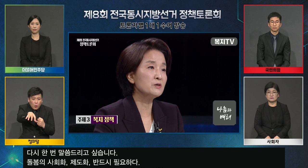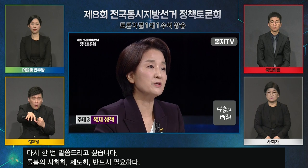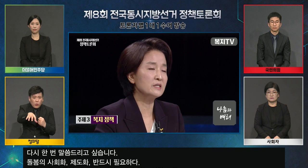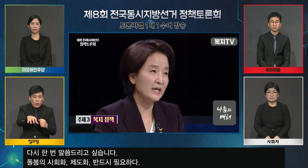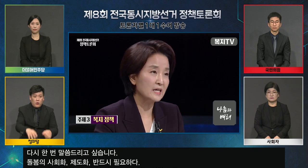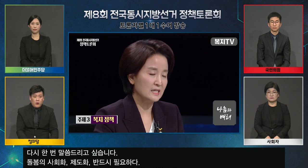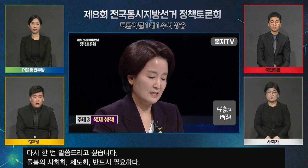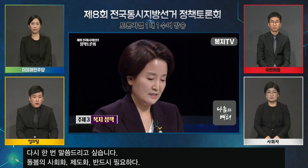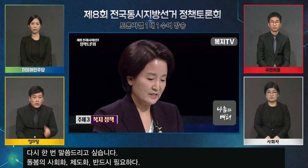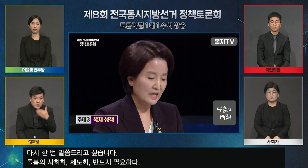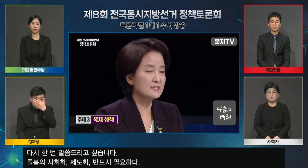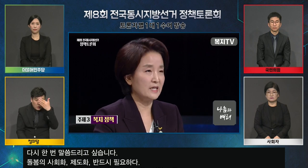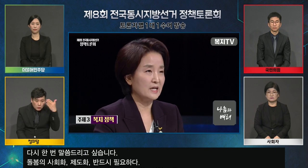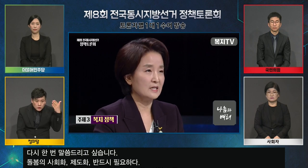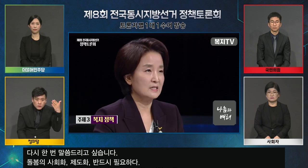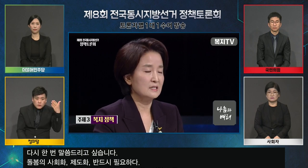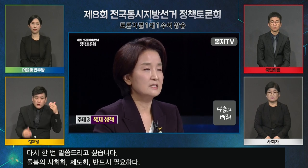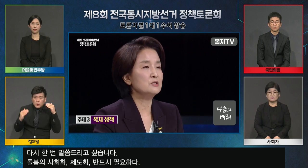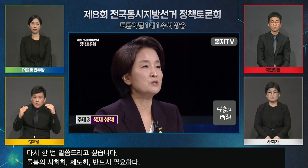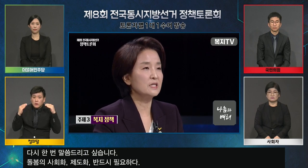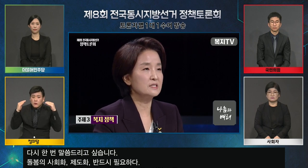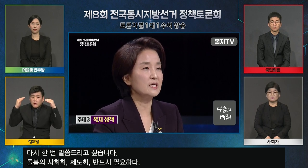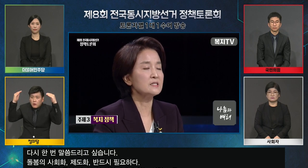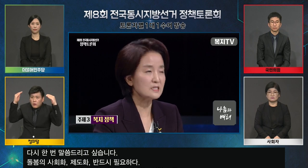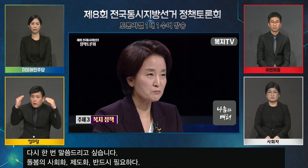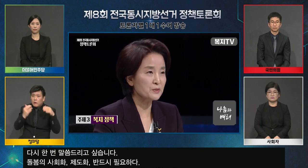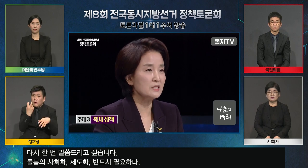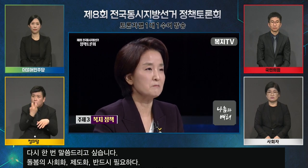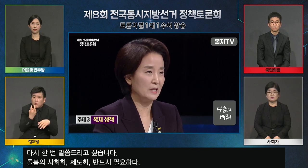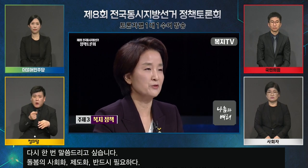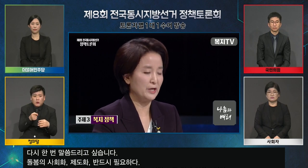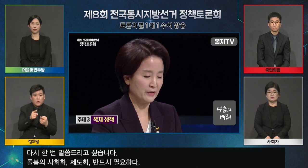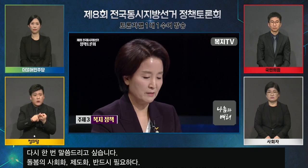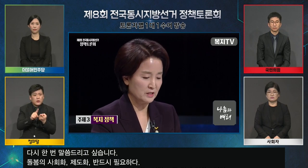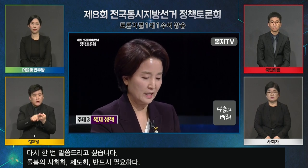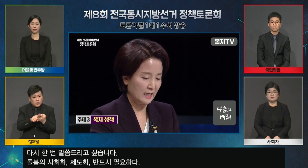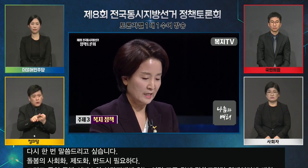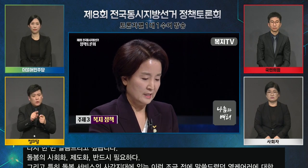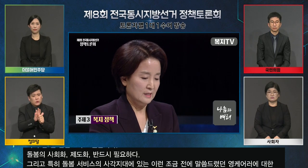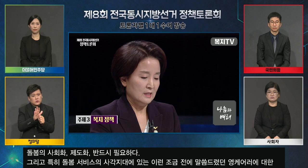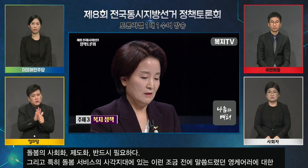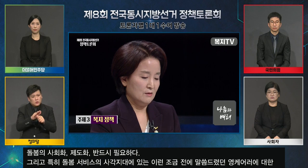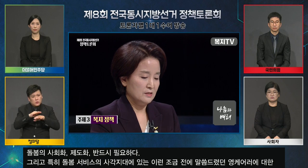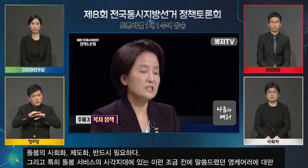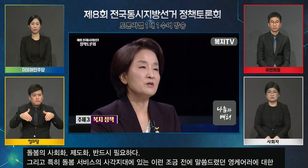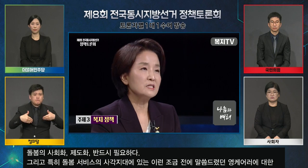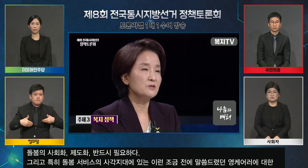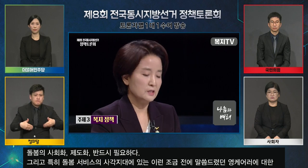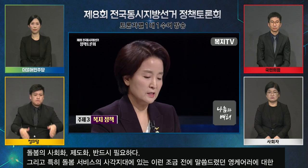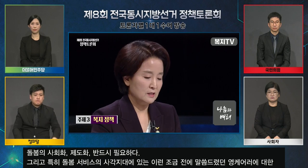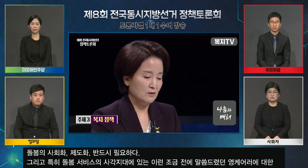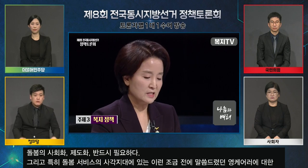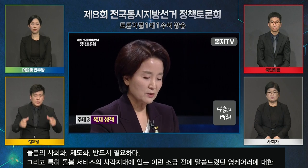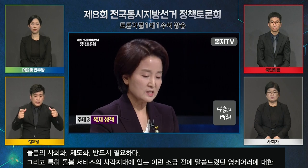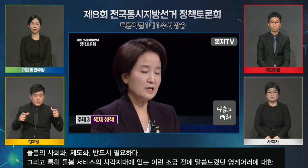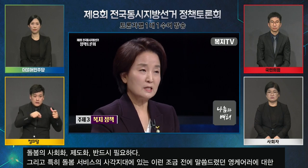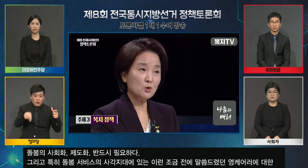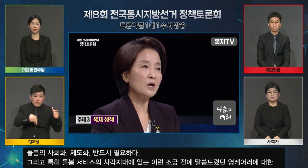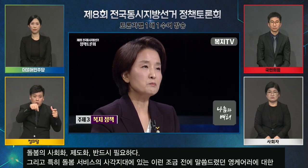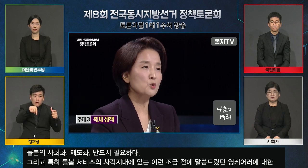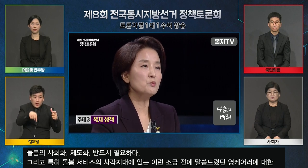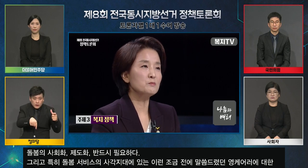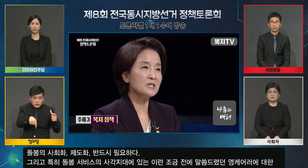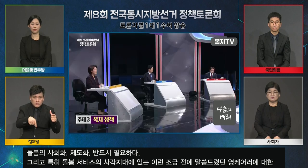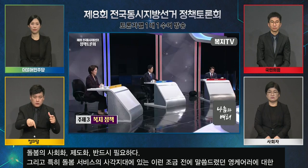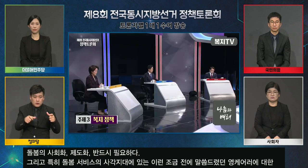영케어러에 대한 대책, 지원 대책 시급히 마련되어야 합니다. 지역에서는 지역사회